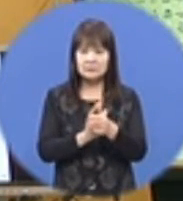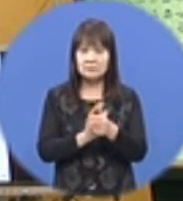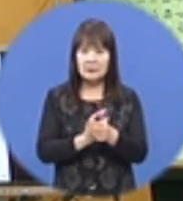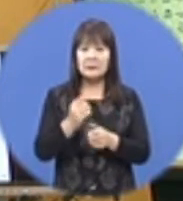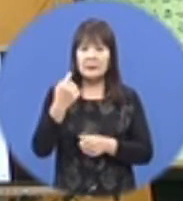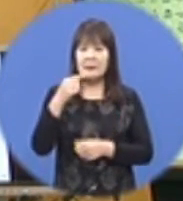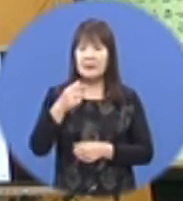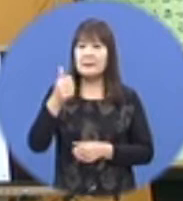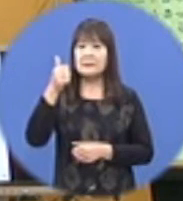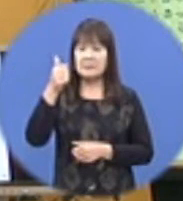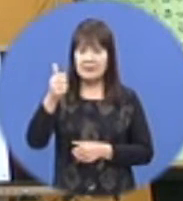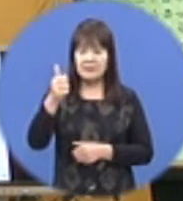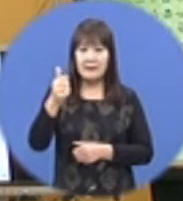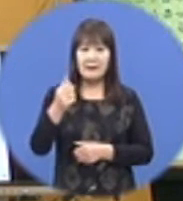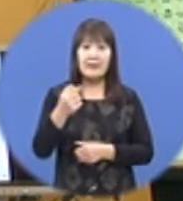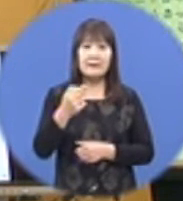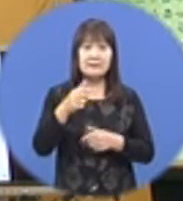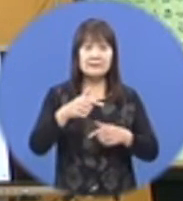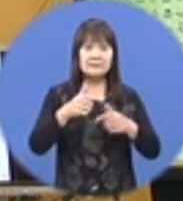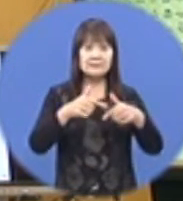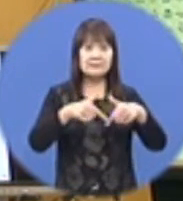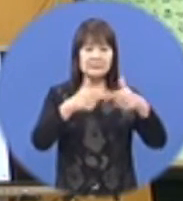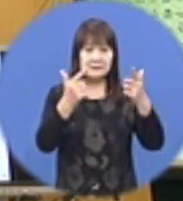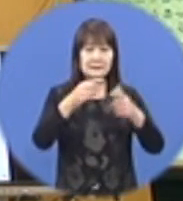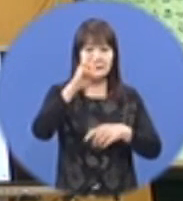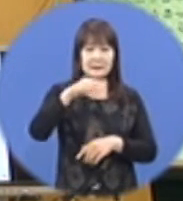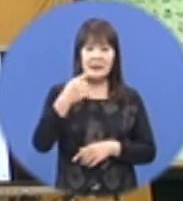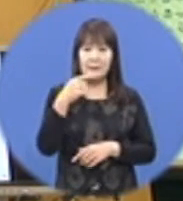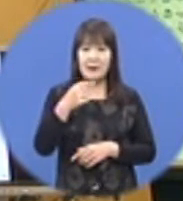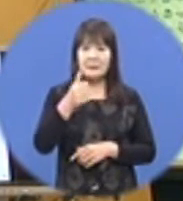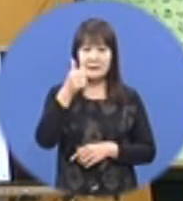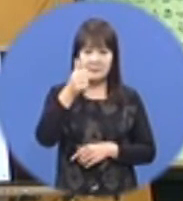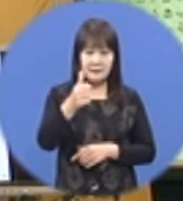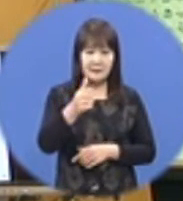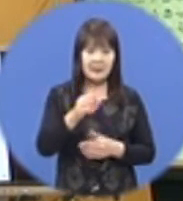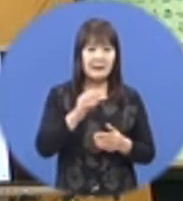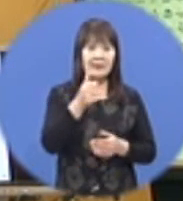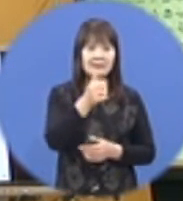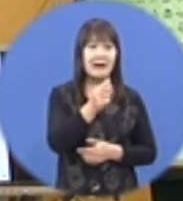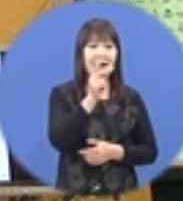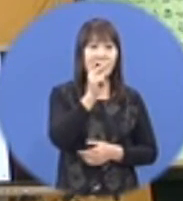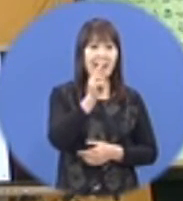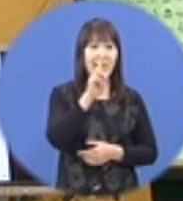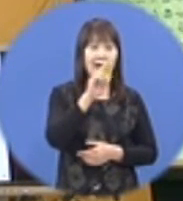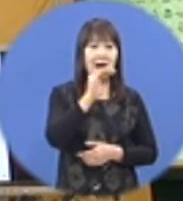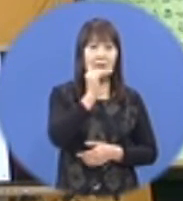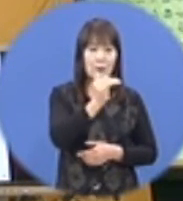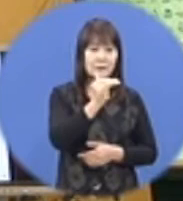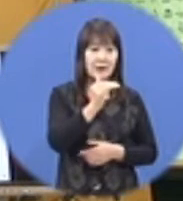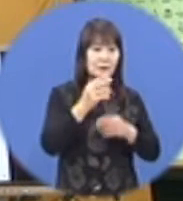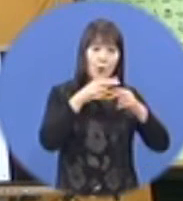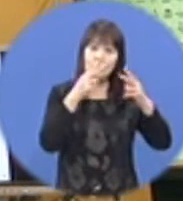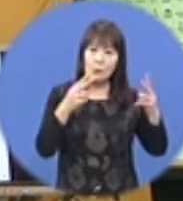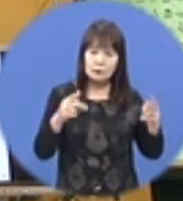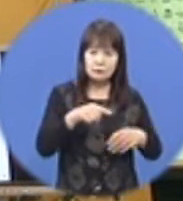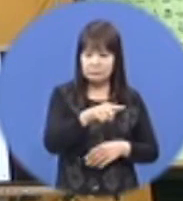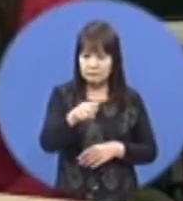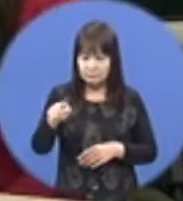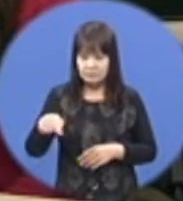生、木川先生、素敵な音楽を制作してくれた高原子さん、心から感謝したいと思います